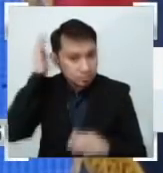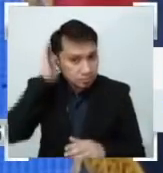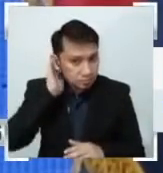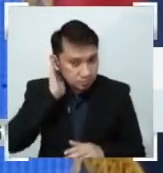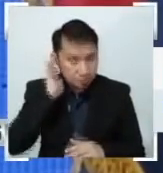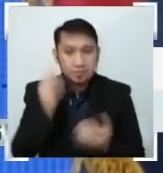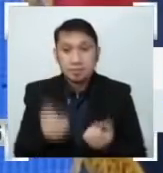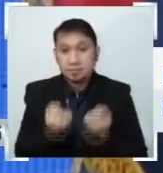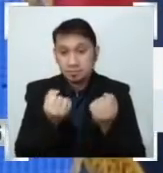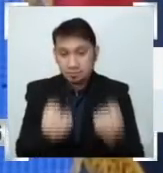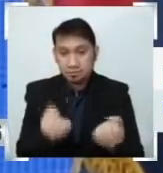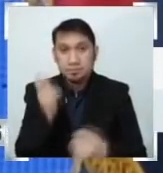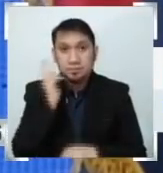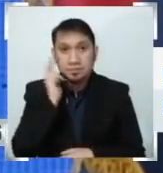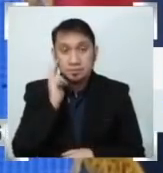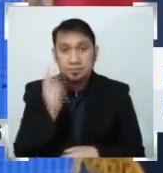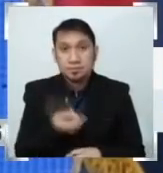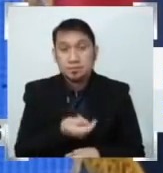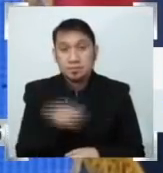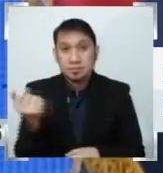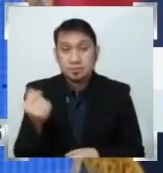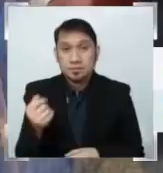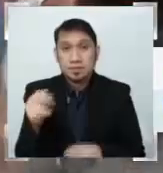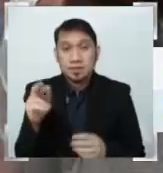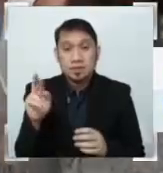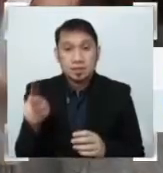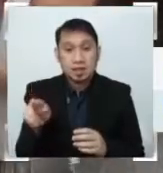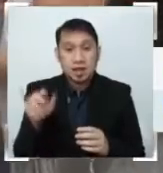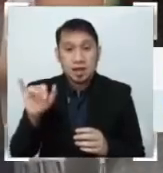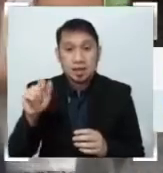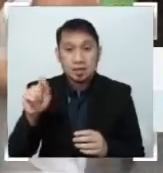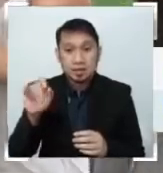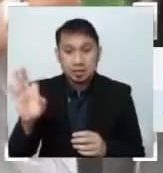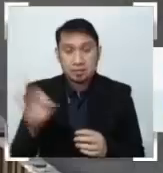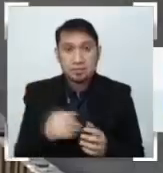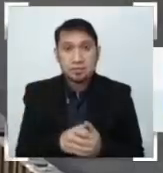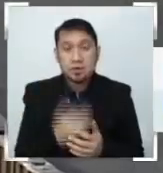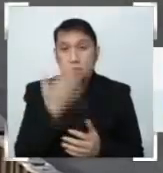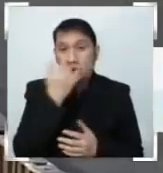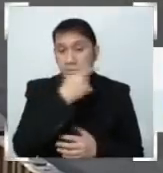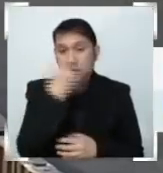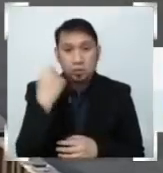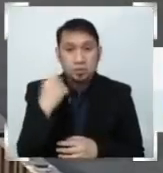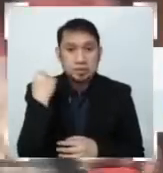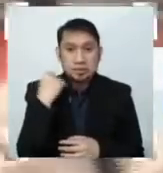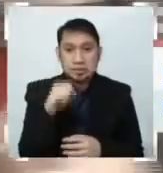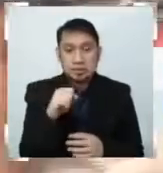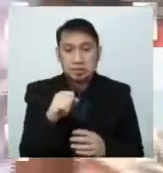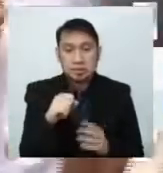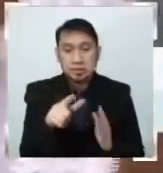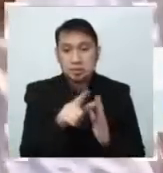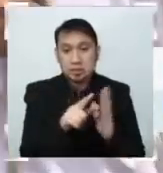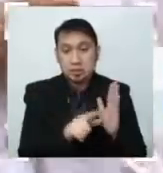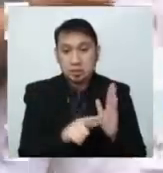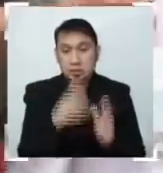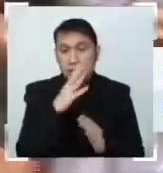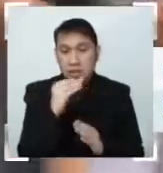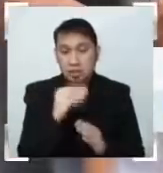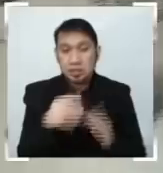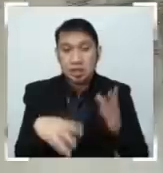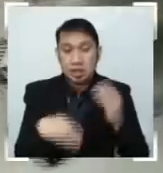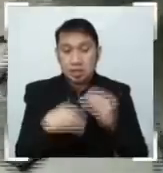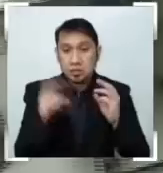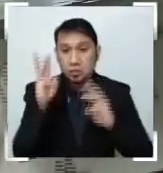na bawiin ang resolusyon ng IATF kaugnay nito. Illegal daw ito at makakadagdag pa sa alalahanin ng mga